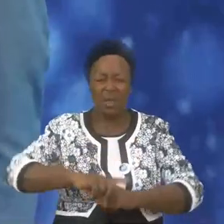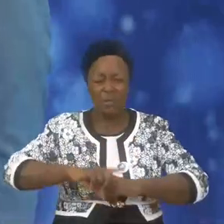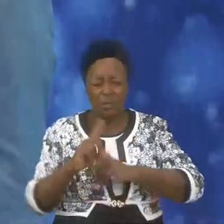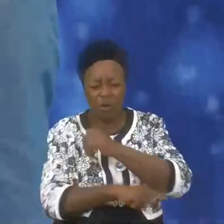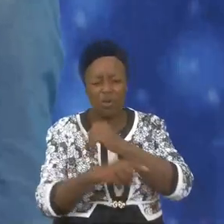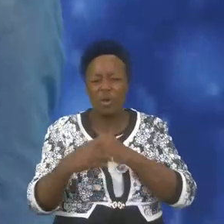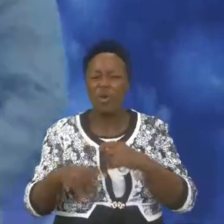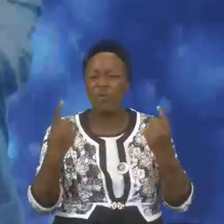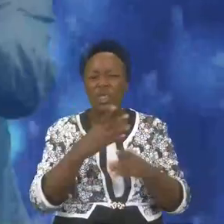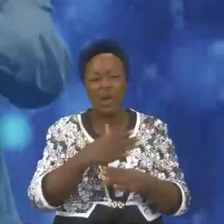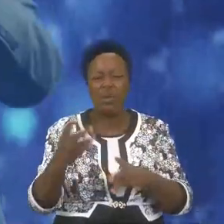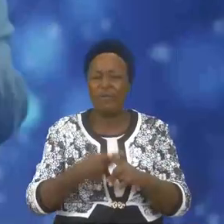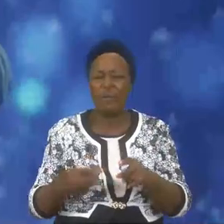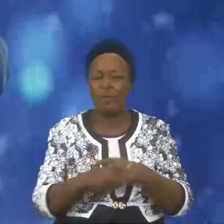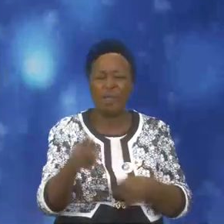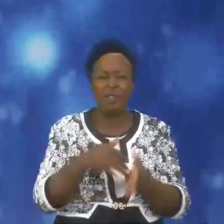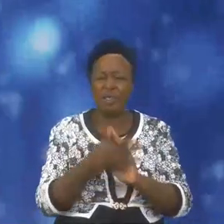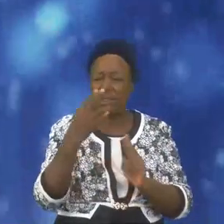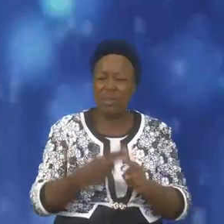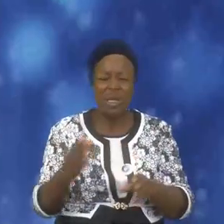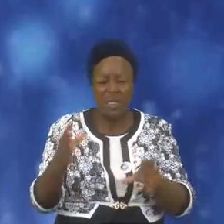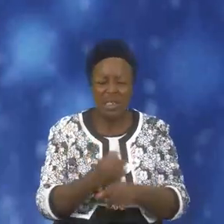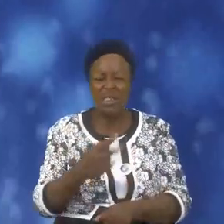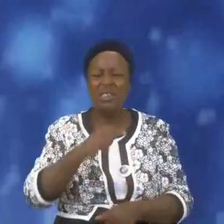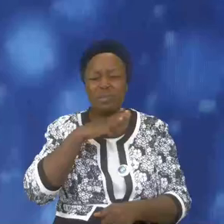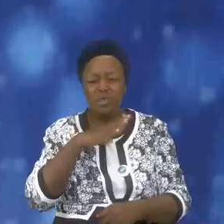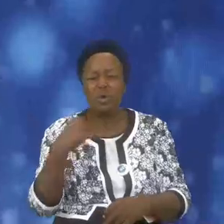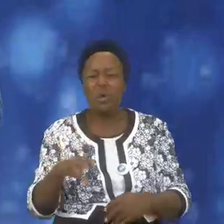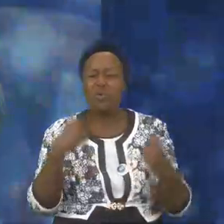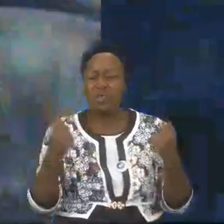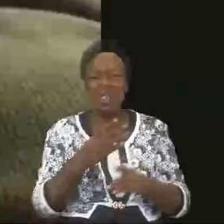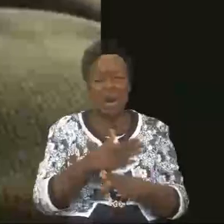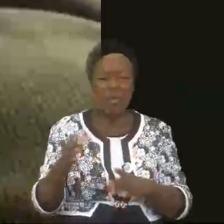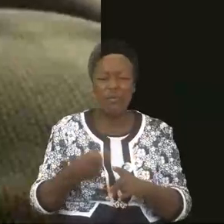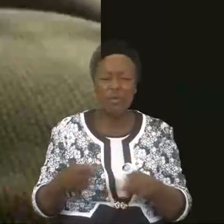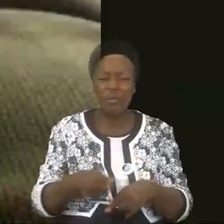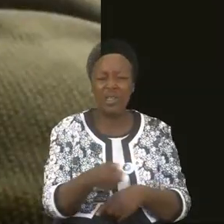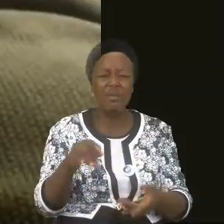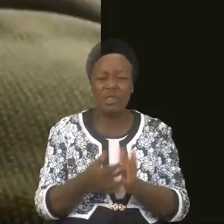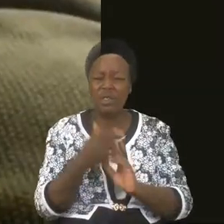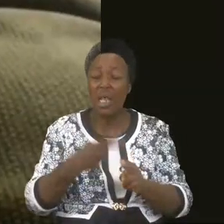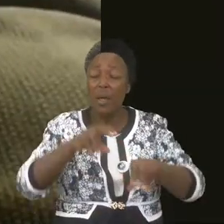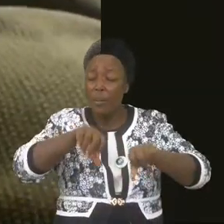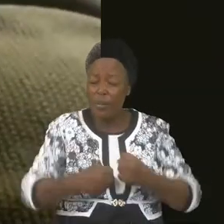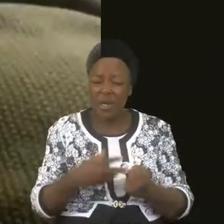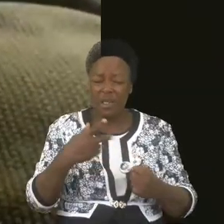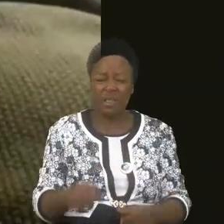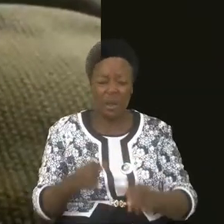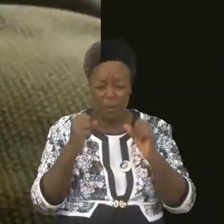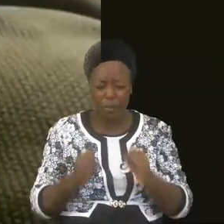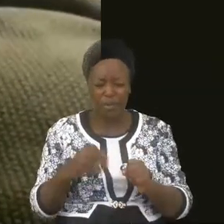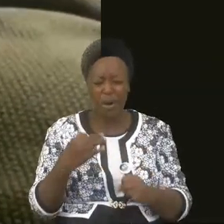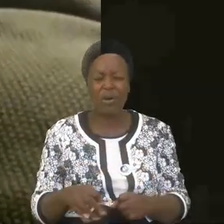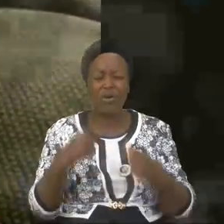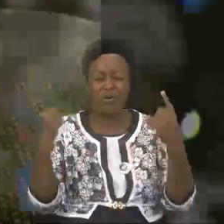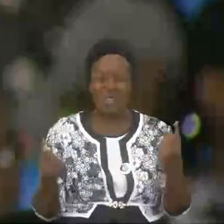Ôte le châtiment du péché de leur vie. Ôte la pollution du péché de leur vie. Brise la